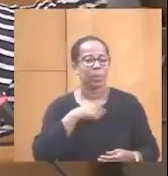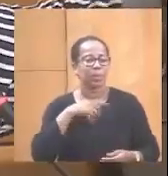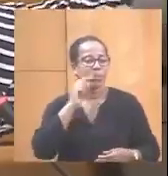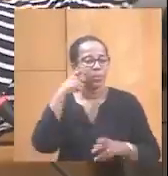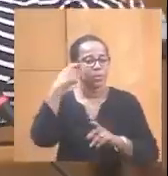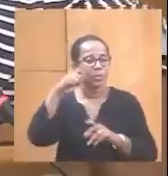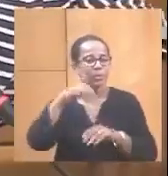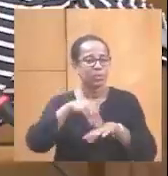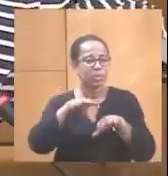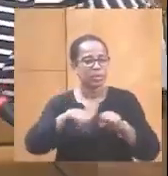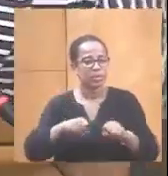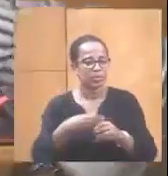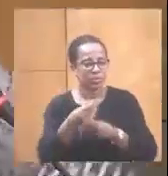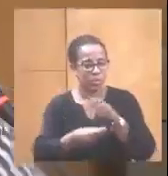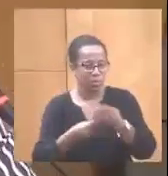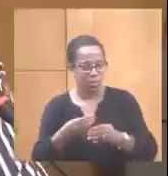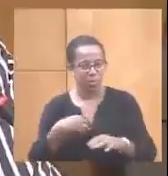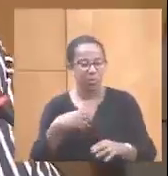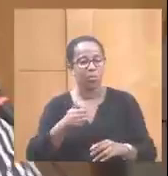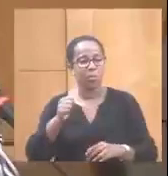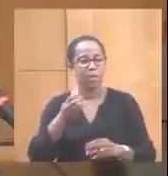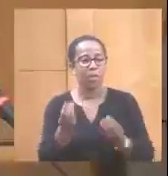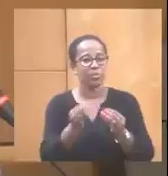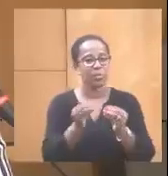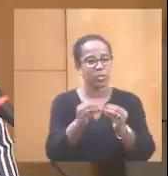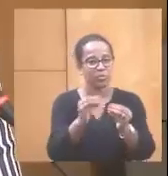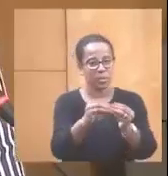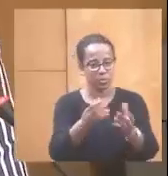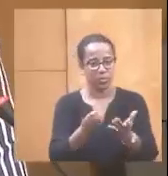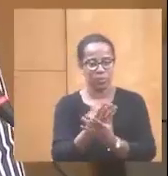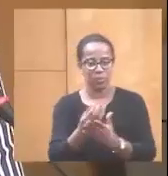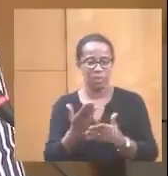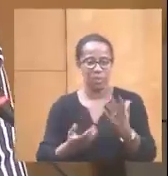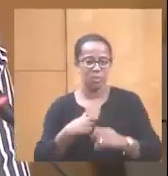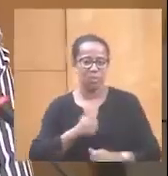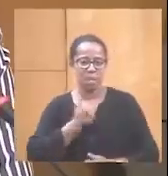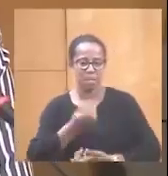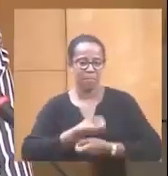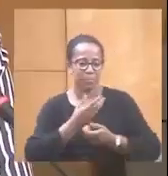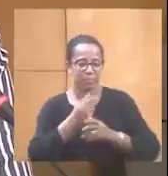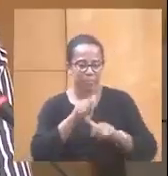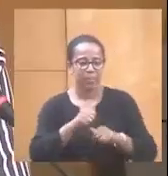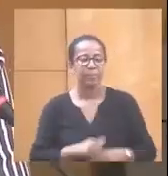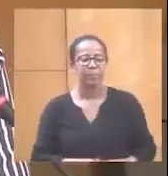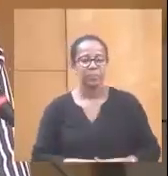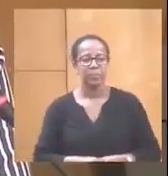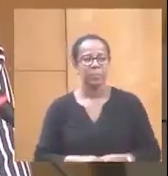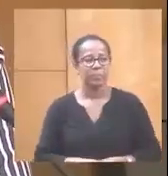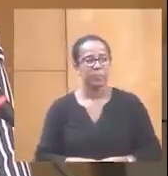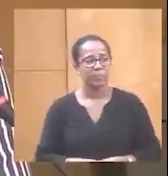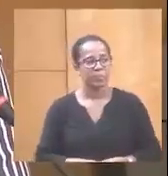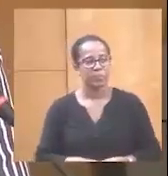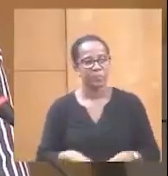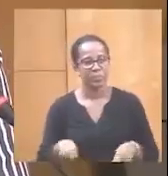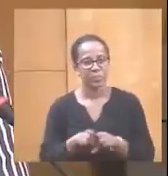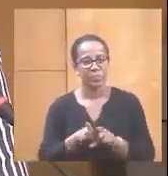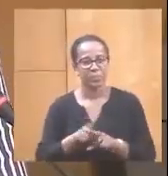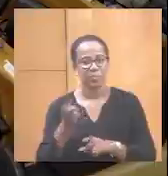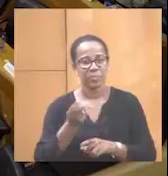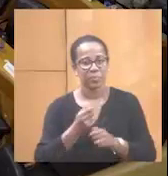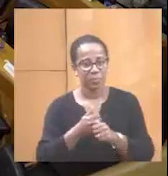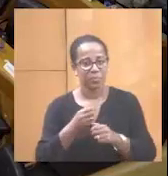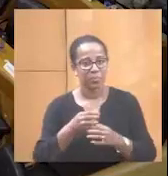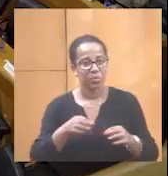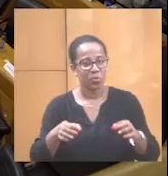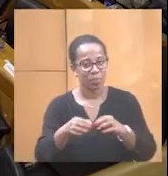pour porter l'ensemble des réponses, pourra compléter celle que je vais donner, puisqu'elle est partielle et elle relève de mes domaines de compétences.